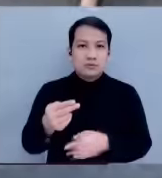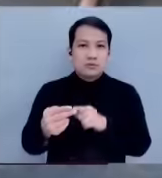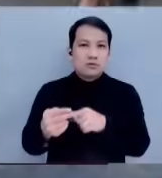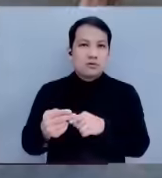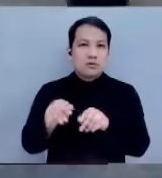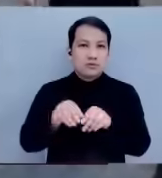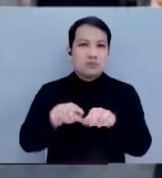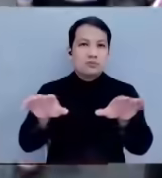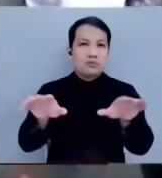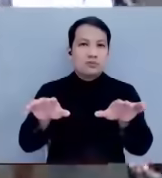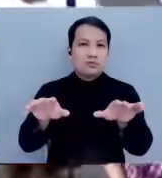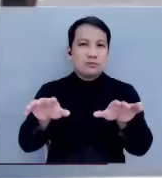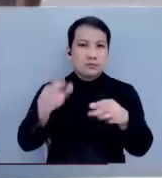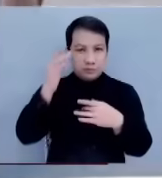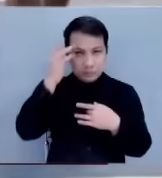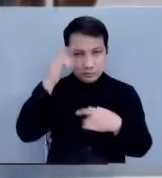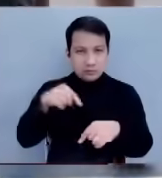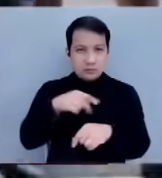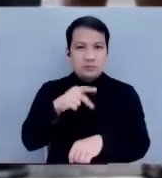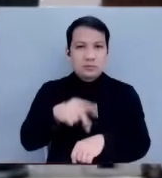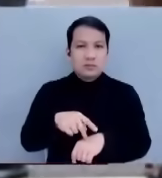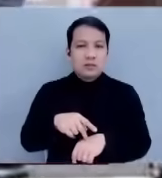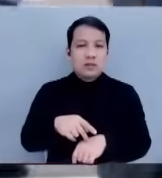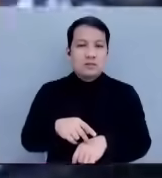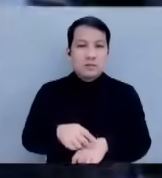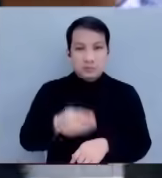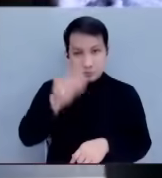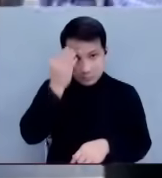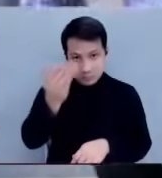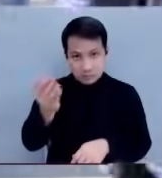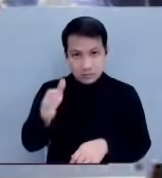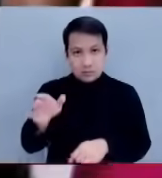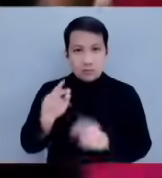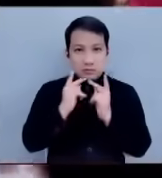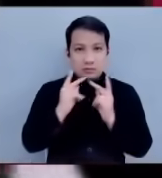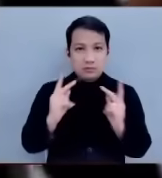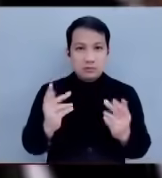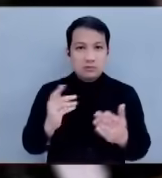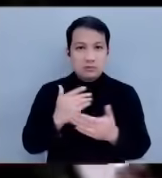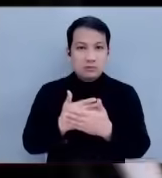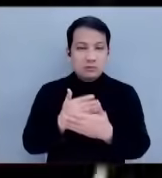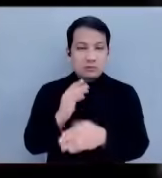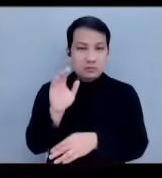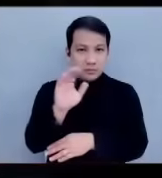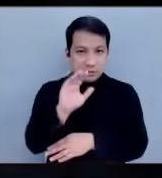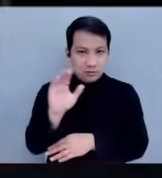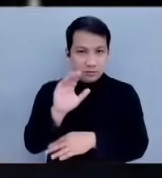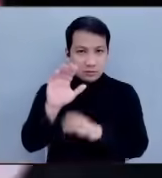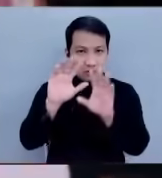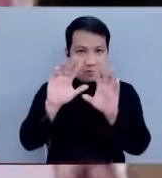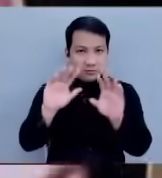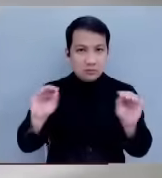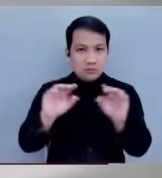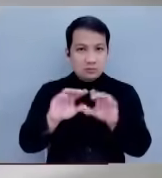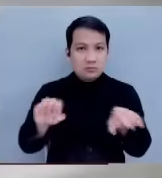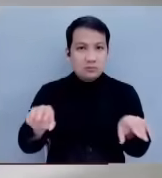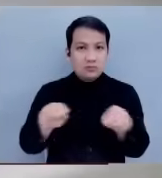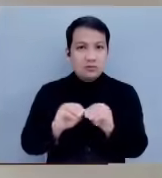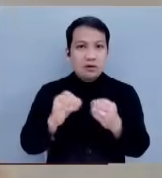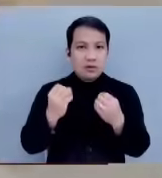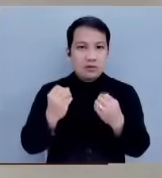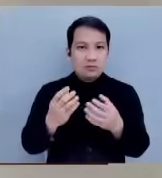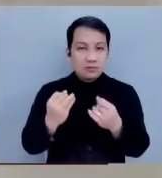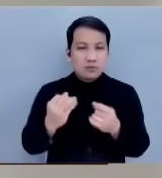walking pneumonia sa bansa. Payo naman nila sa publiko ngayong magpapasko kung kailan kabi-kabila ang mga pagtitipon o galiin